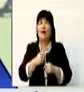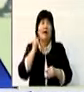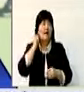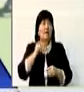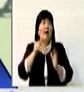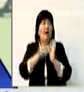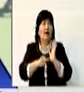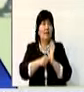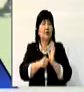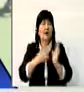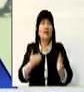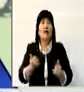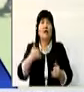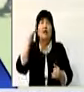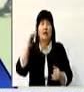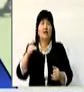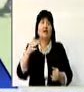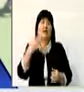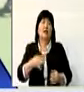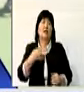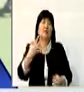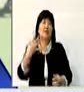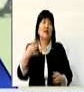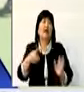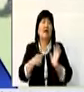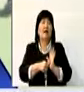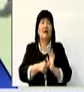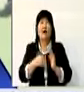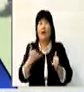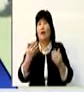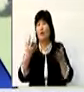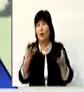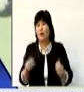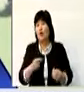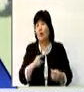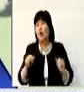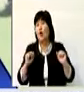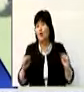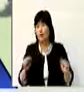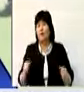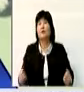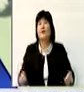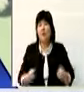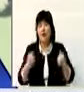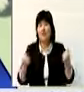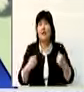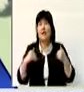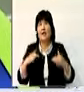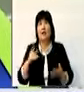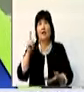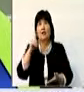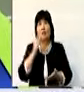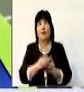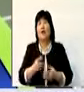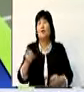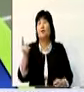асқан, ең кішісі 45-46-та. Әлімге дейін осы спортпен шұғылданатын білдіреді.